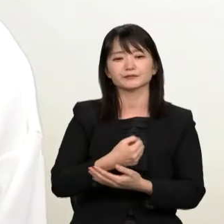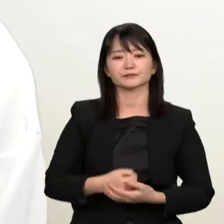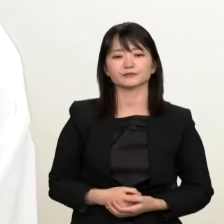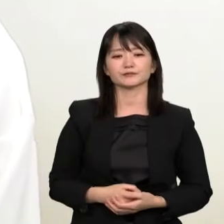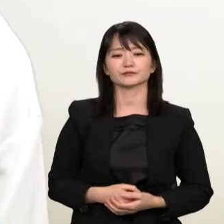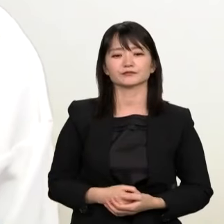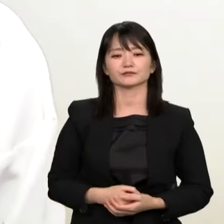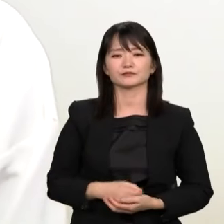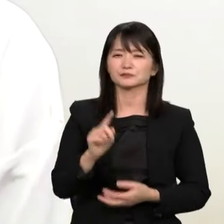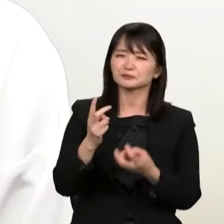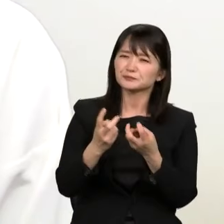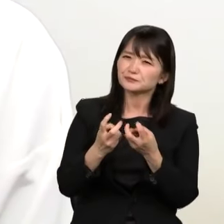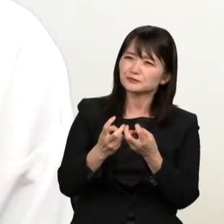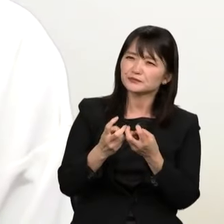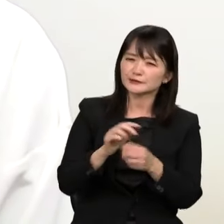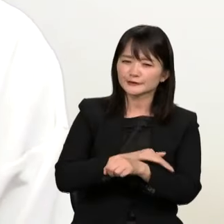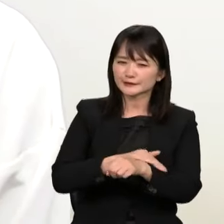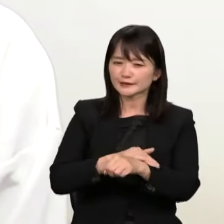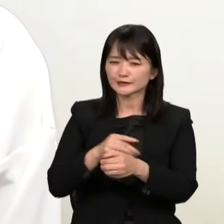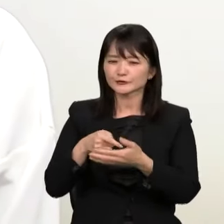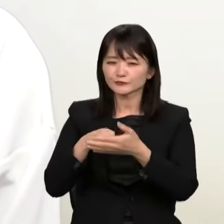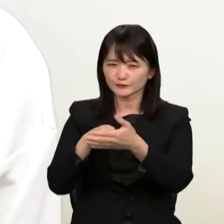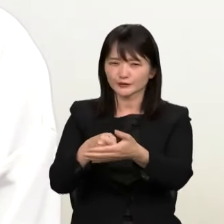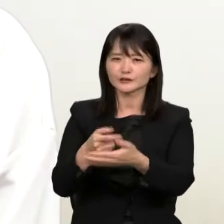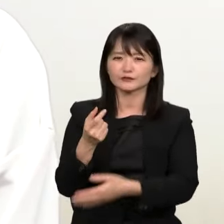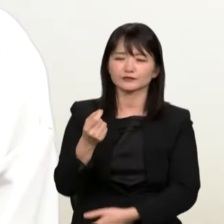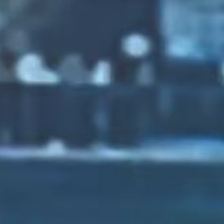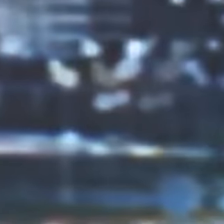계속 어떻게든 해나가려고 하는 것 같습니다.